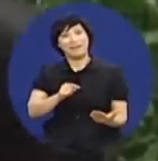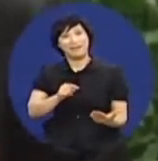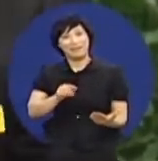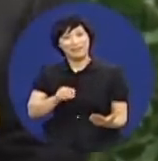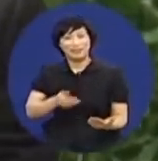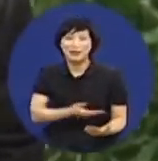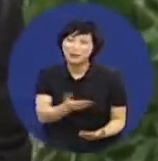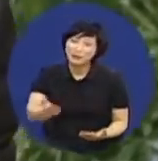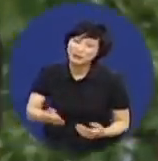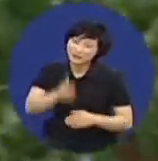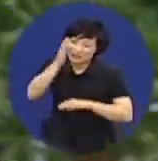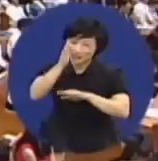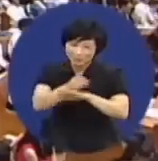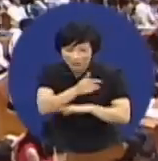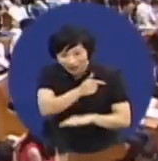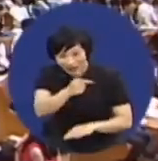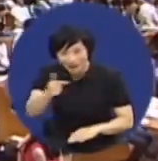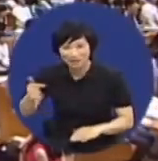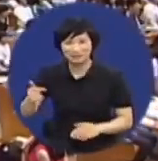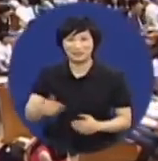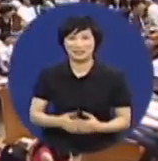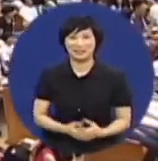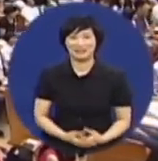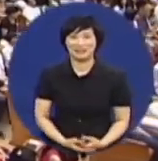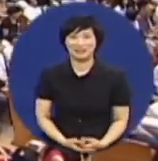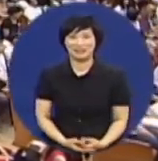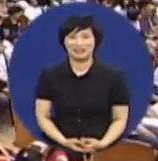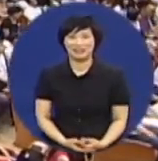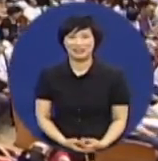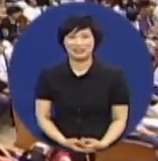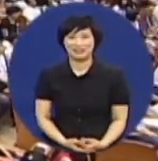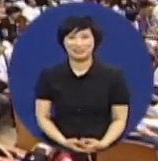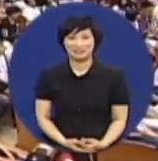れたことは誠にありがたいことです。